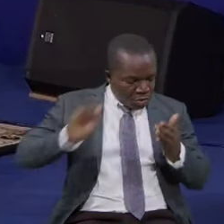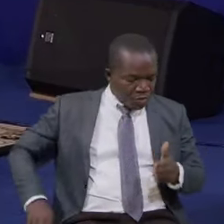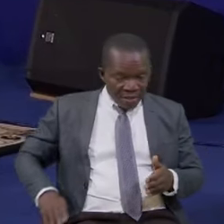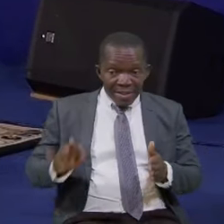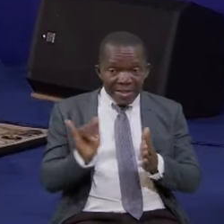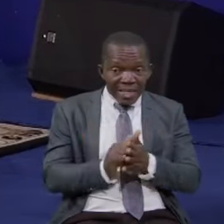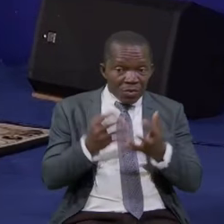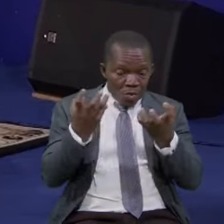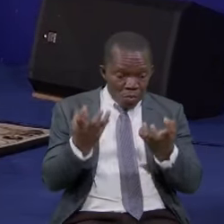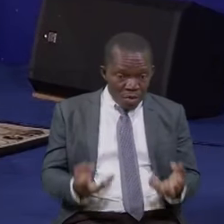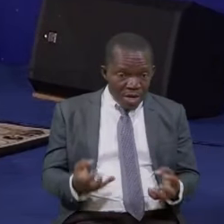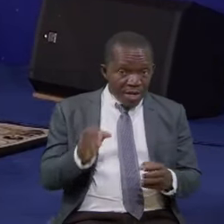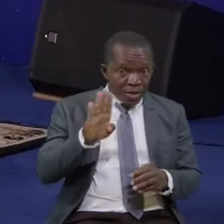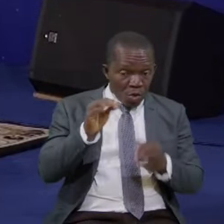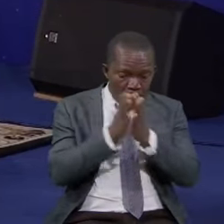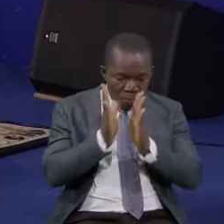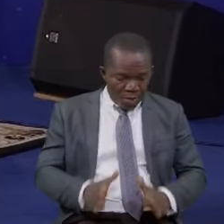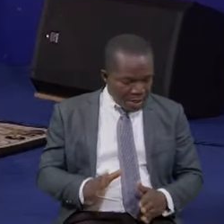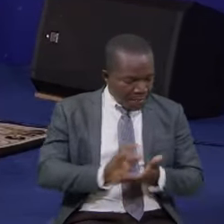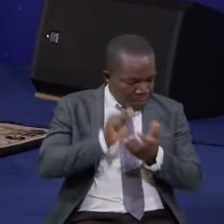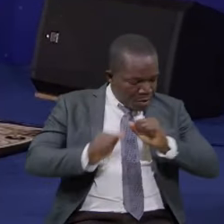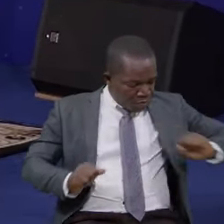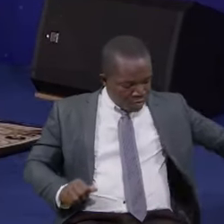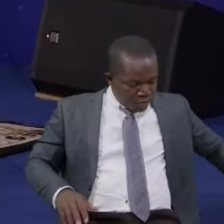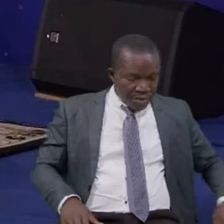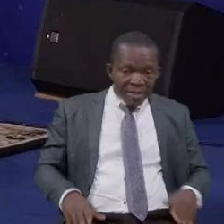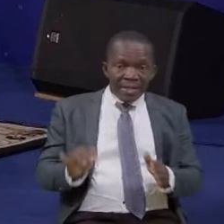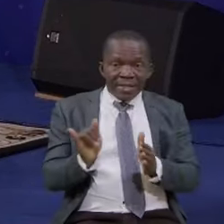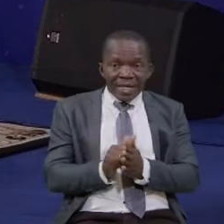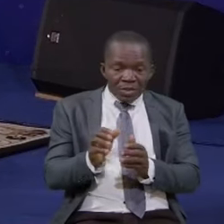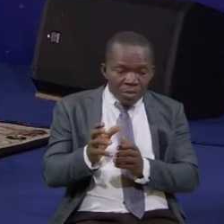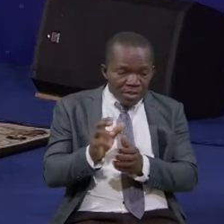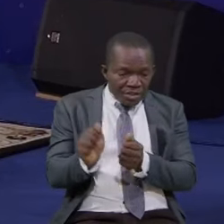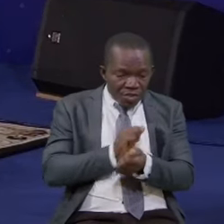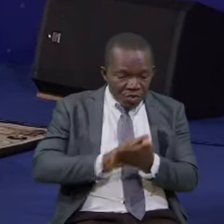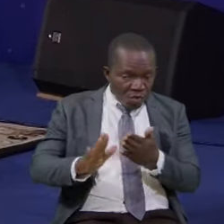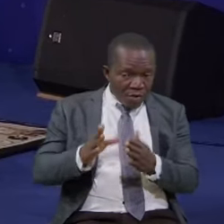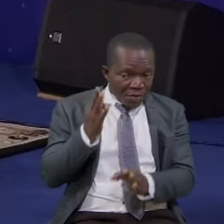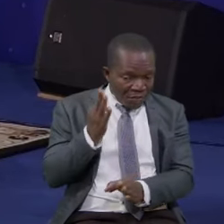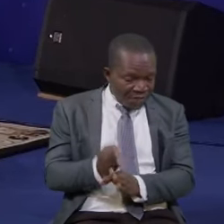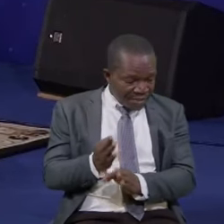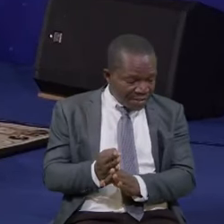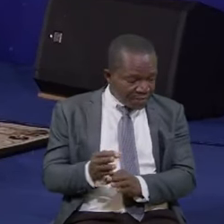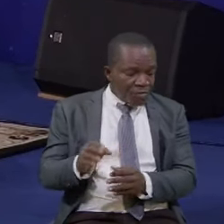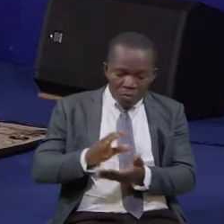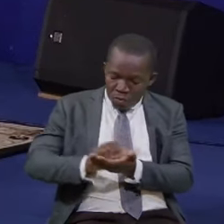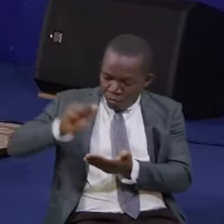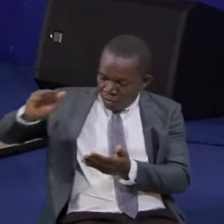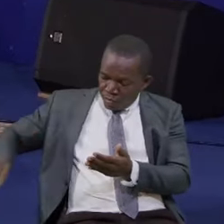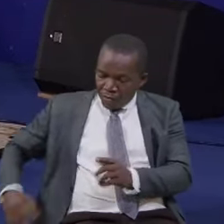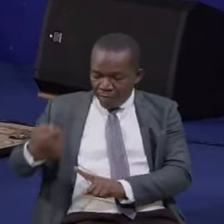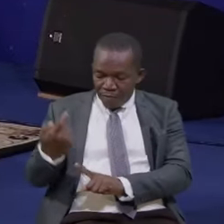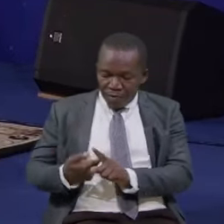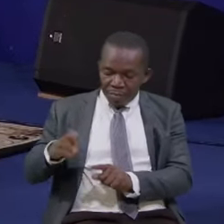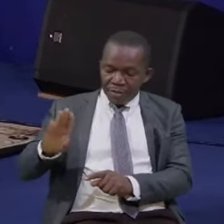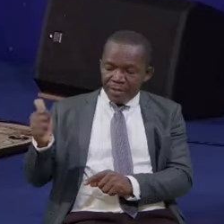est-ce qu'il y a quelque chose qui va ôter la volont ôter les pneus de ton véhicule de foi est-ce que